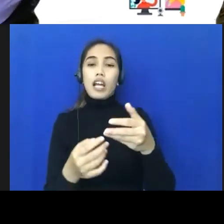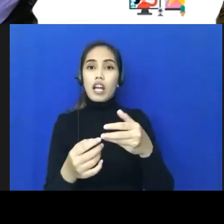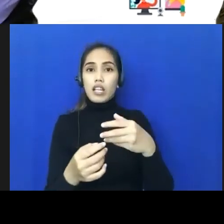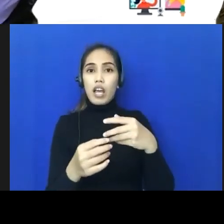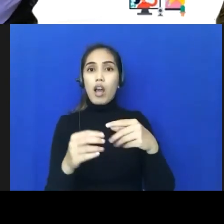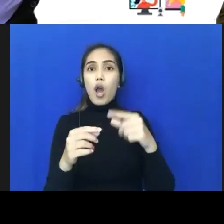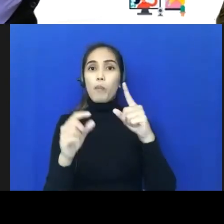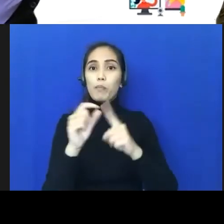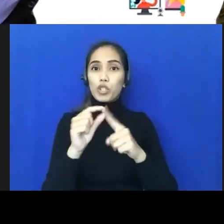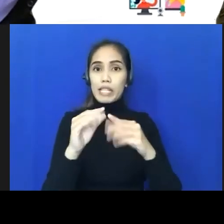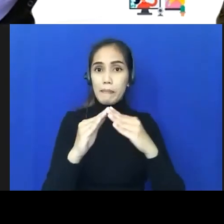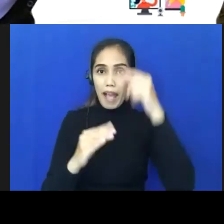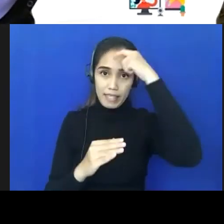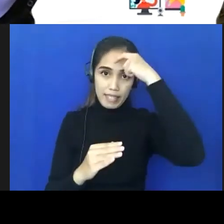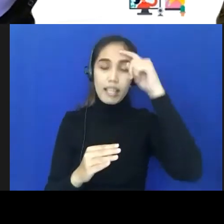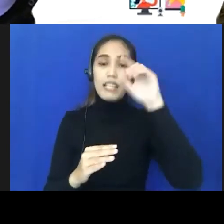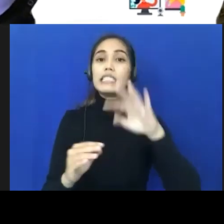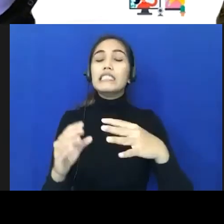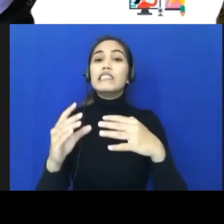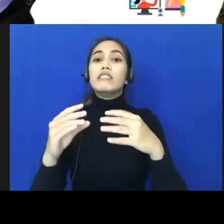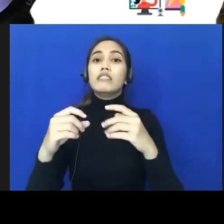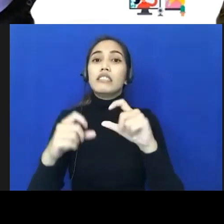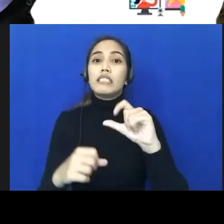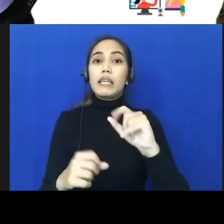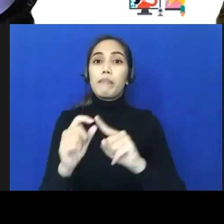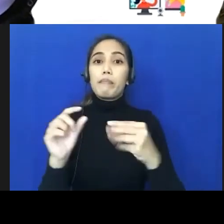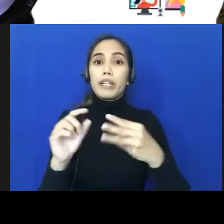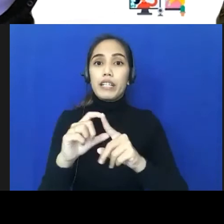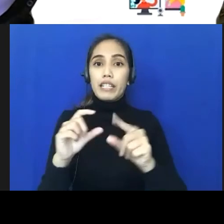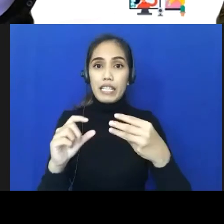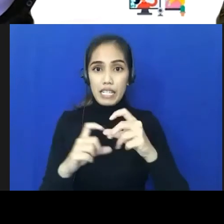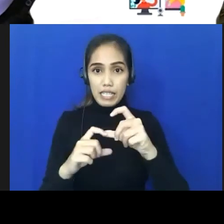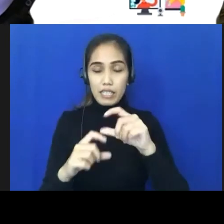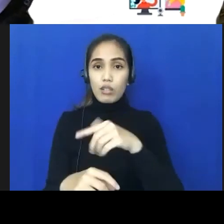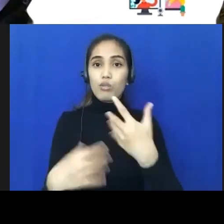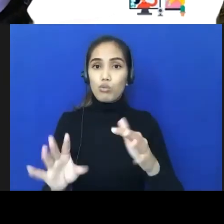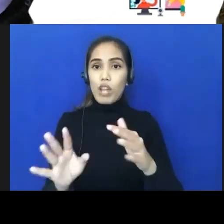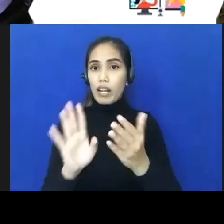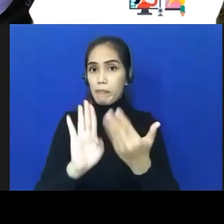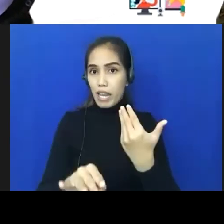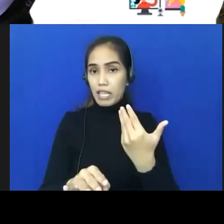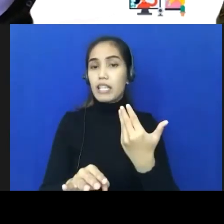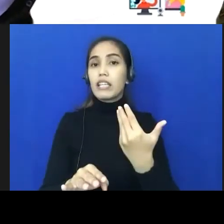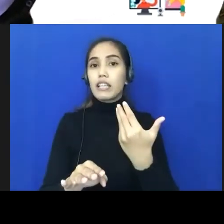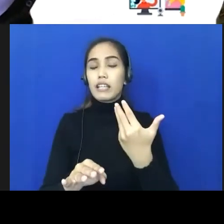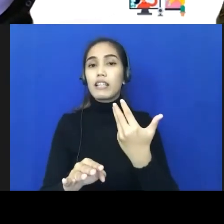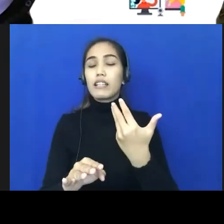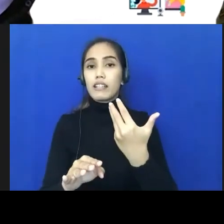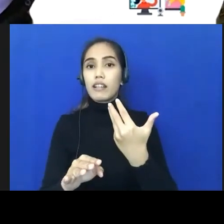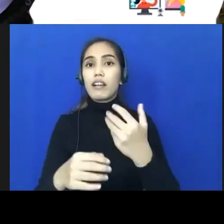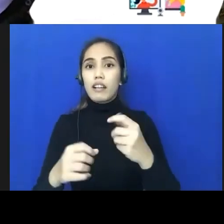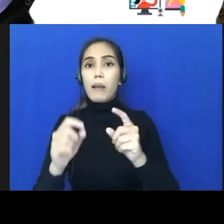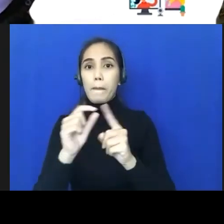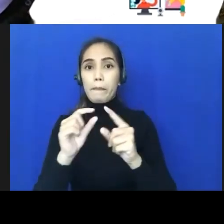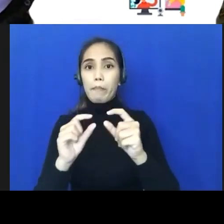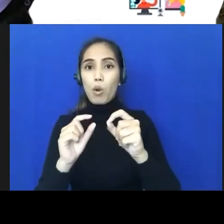Cipedes. Jadi seperti tadi yang dijelaskan oleh Dr. Tatun, memang kami sudah kembali menerapkan kegiatan posyandu. Ya,